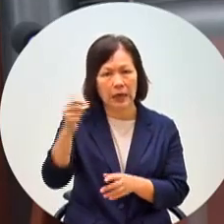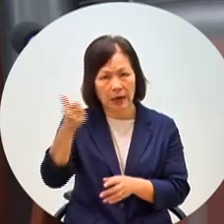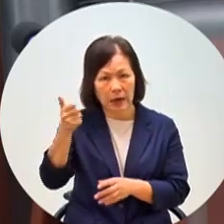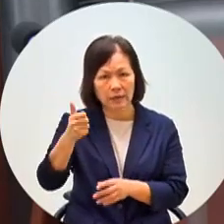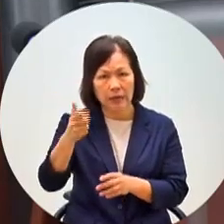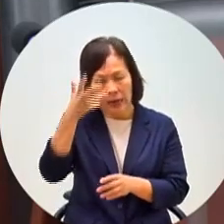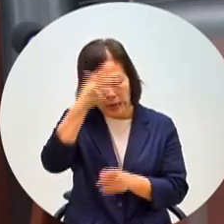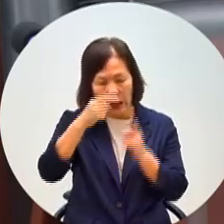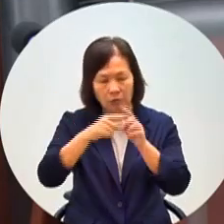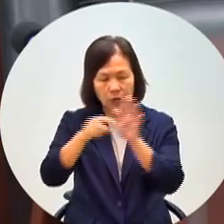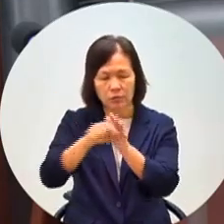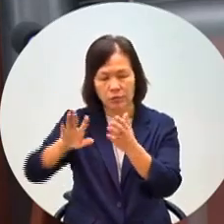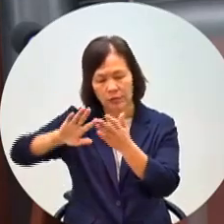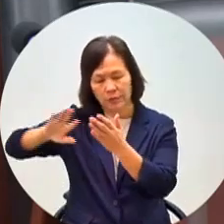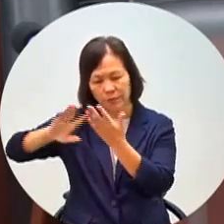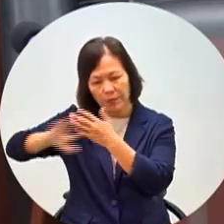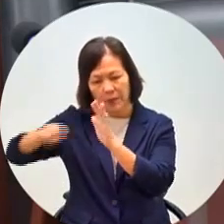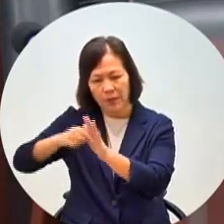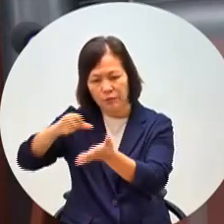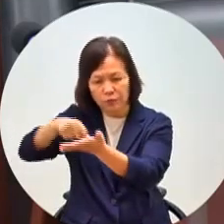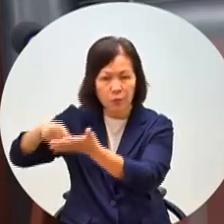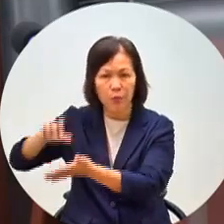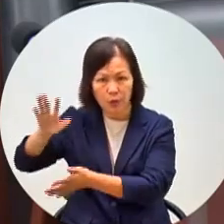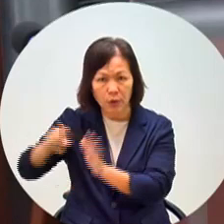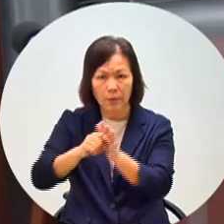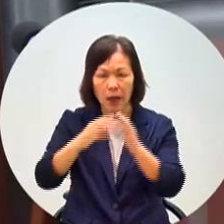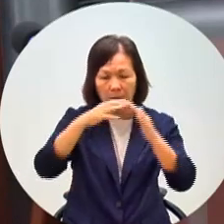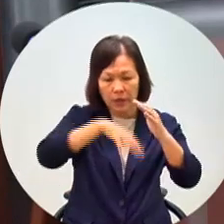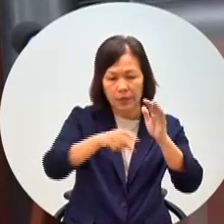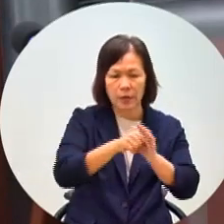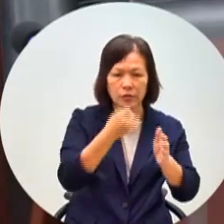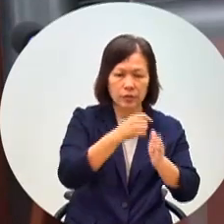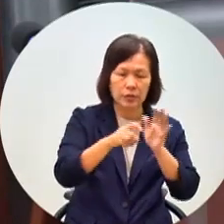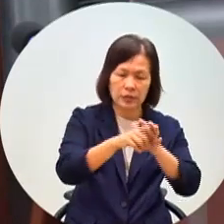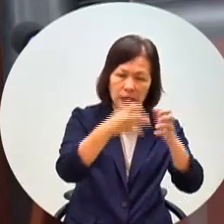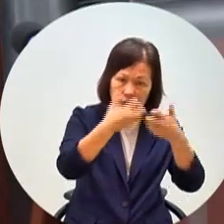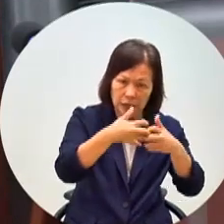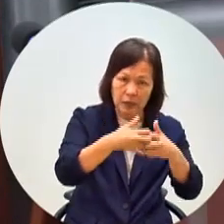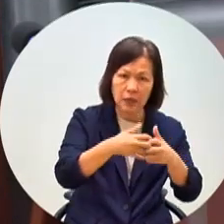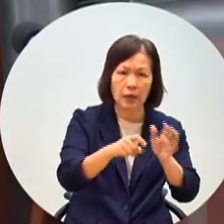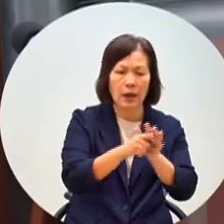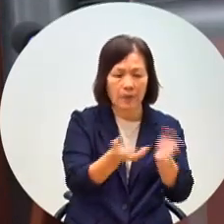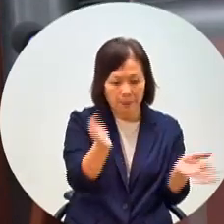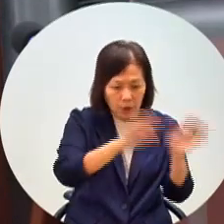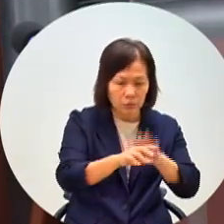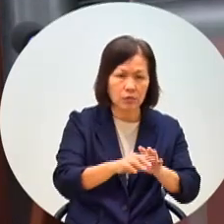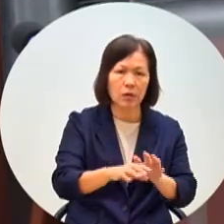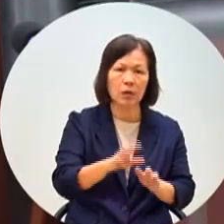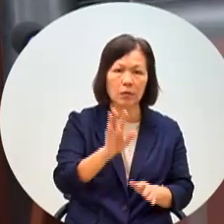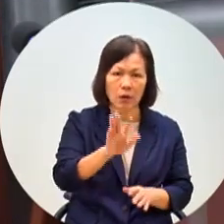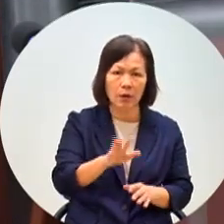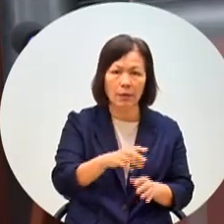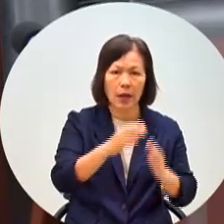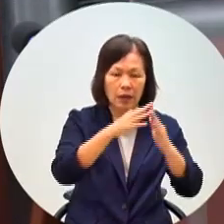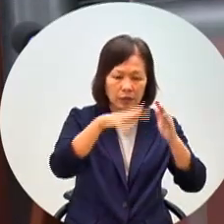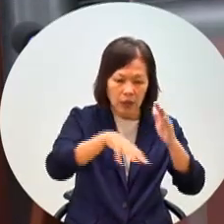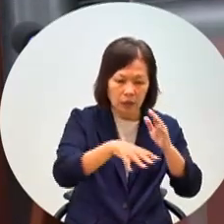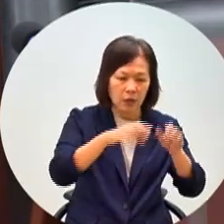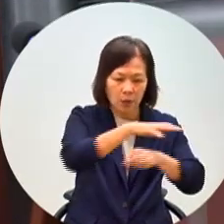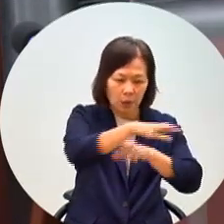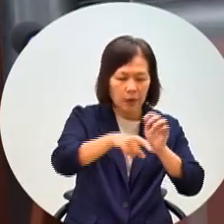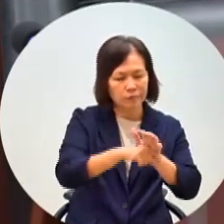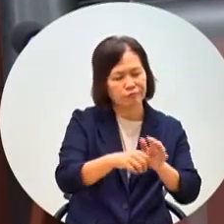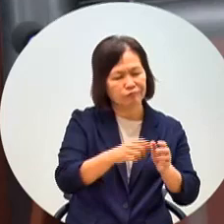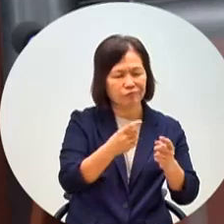在旁边种产物，然后你看里面就是他的耕作机械包装箱，家庭环境没有很